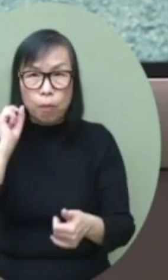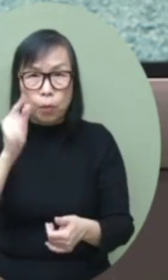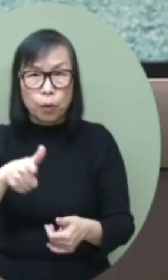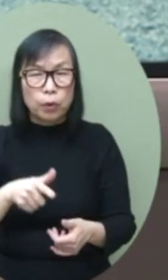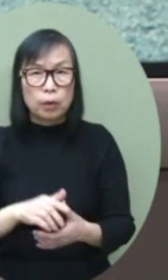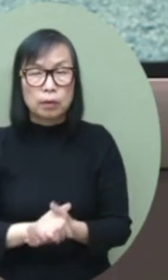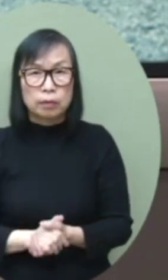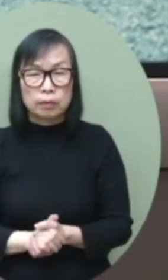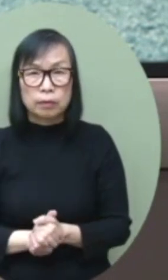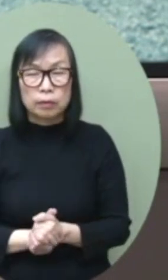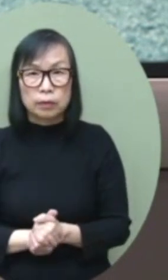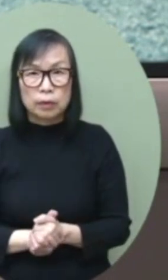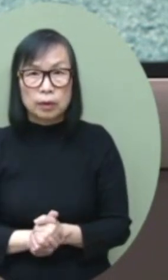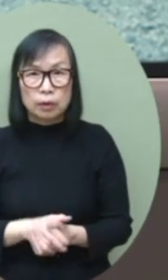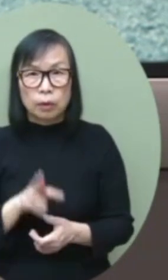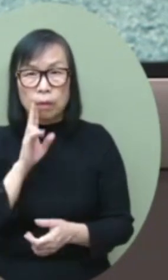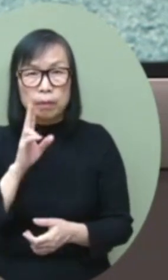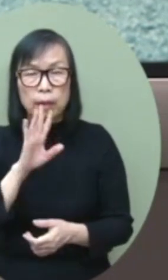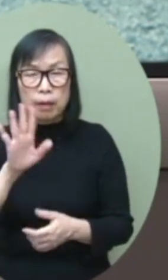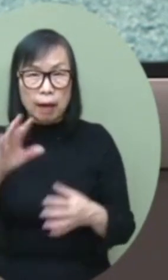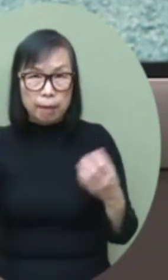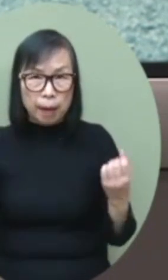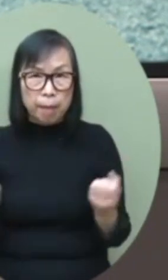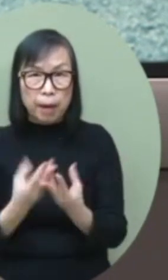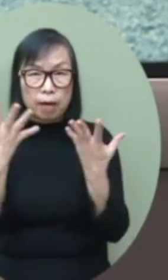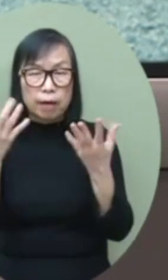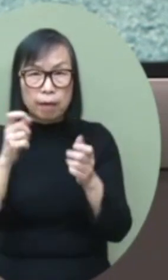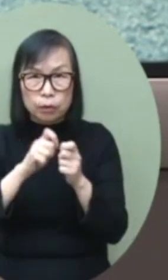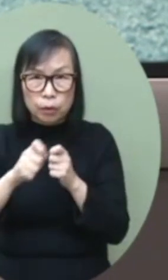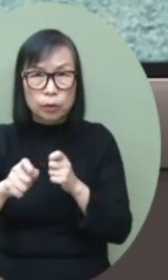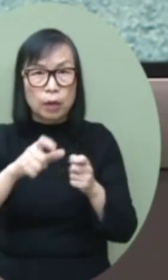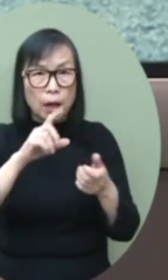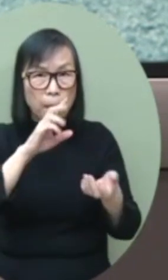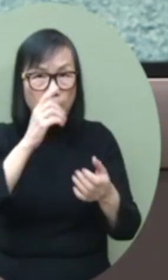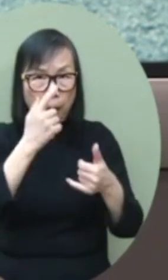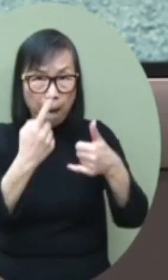發嘅話咧，我就好難再詳細描述每一個個案嘅情況咯。